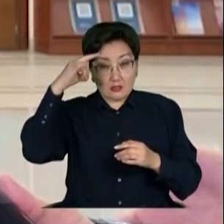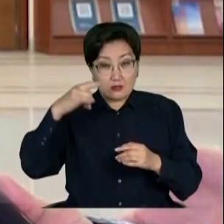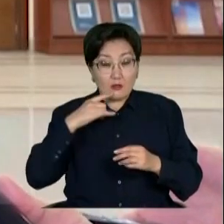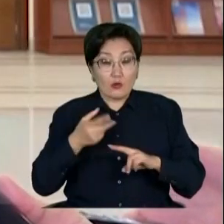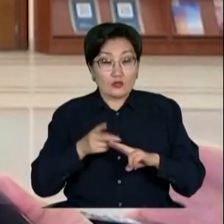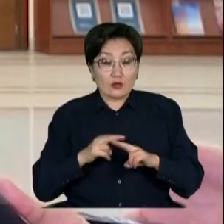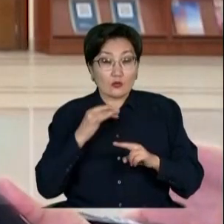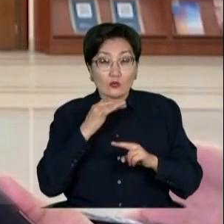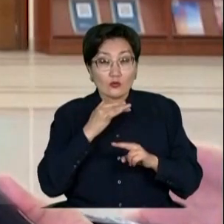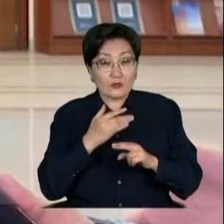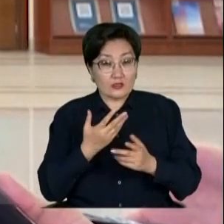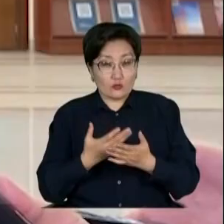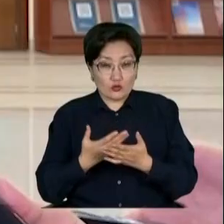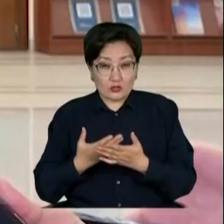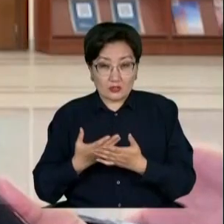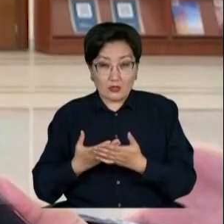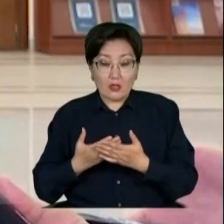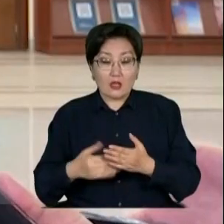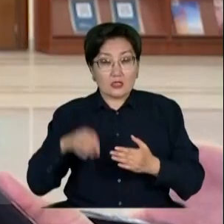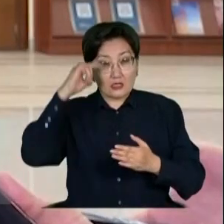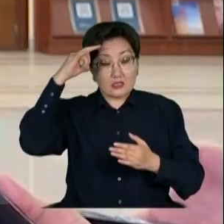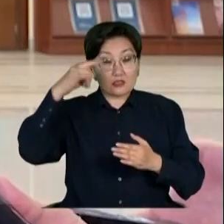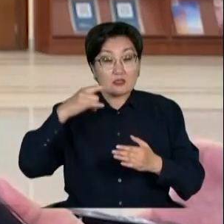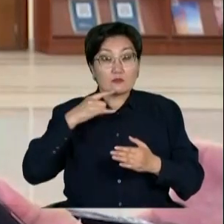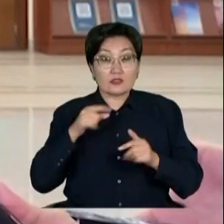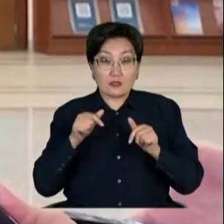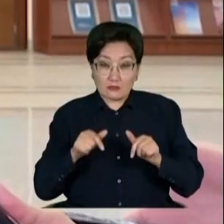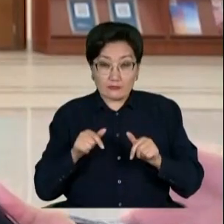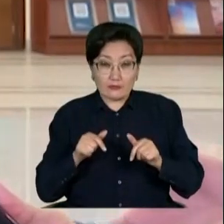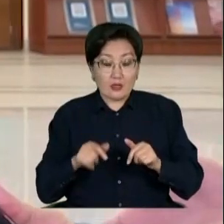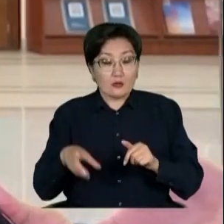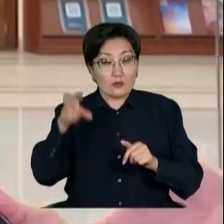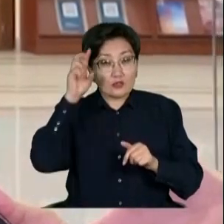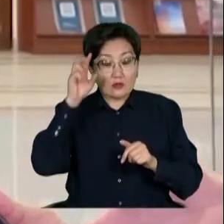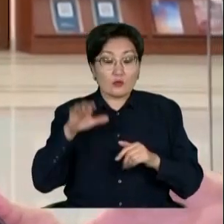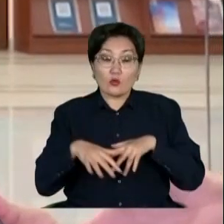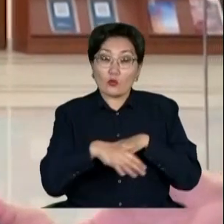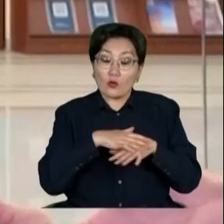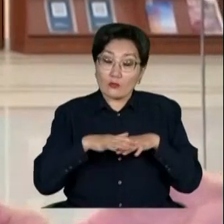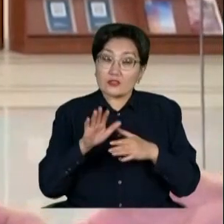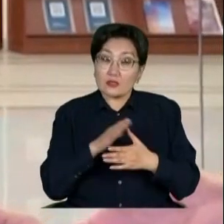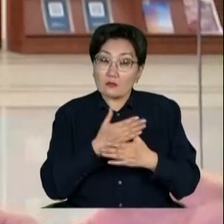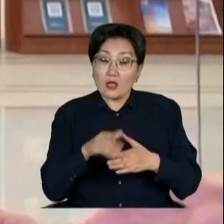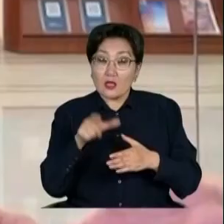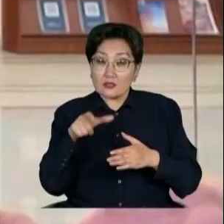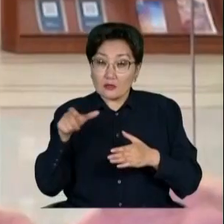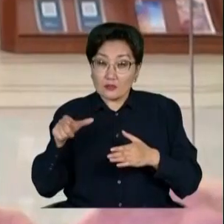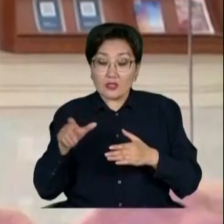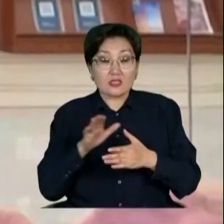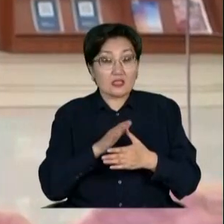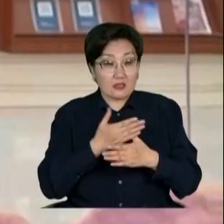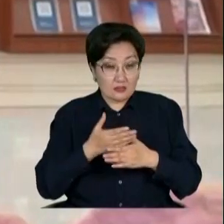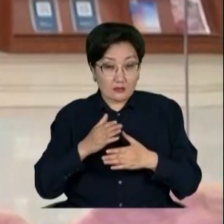өзі де көп нәрсені аңғартады, яғни елімізде мемлекет пен қоғам азаматтар